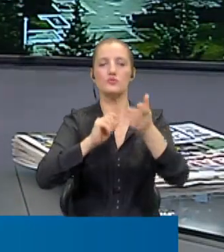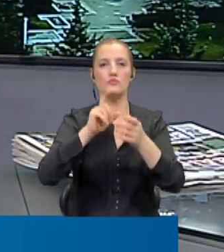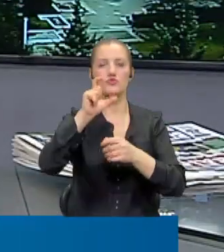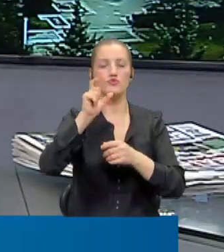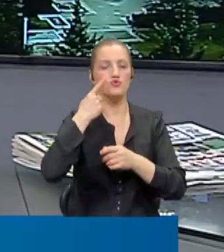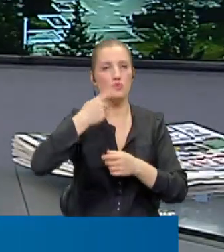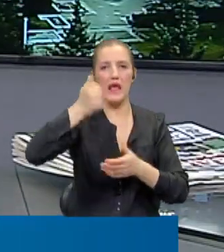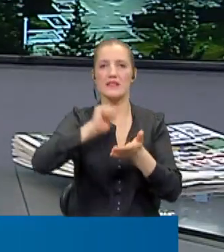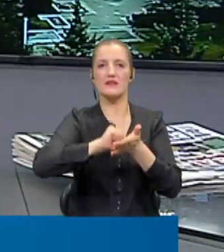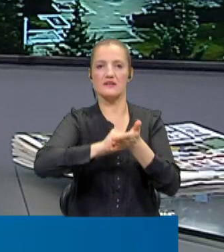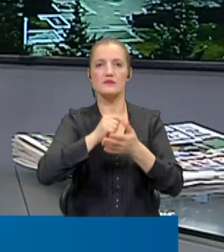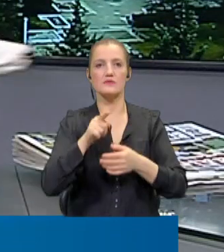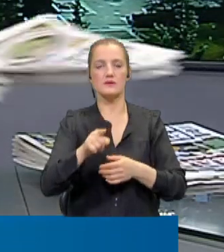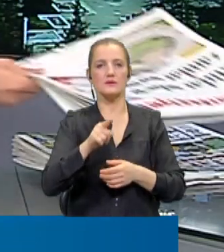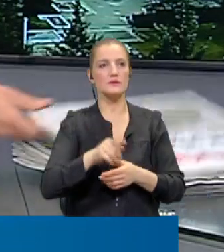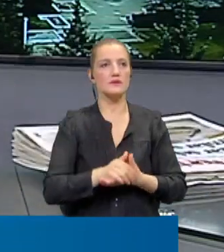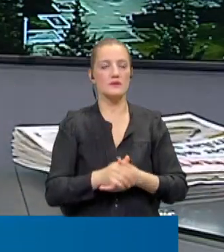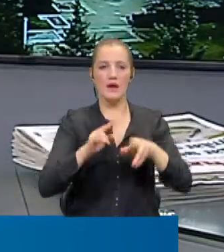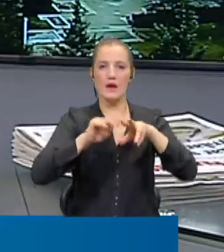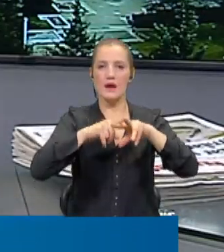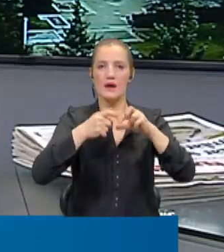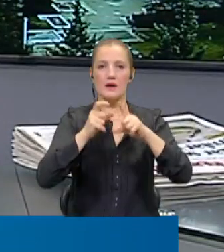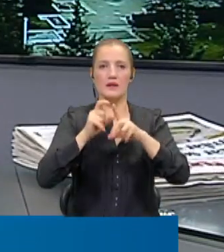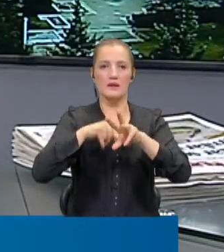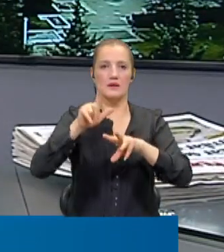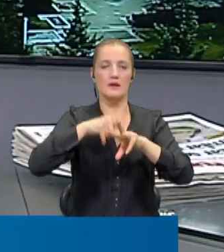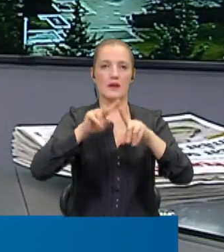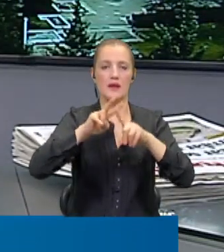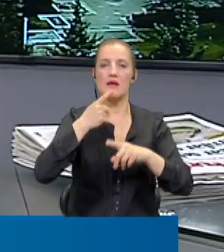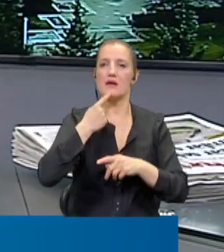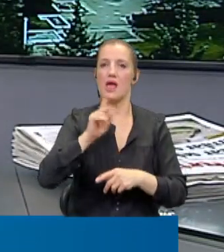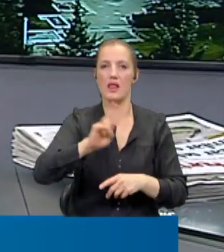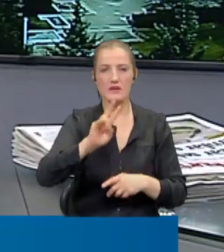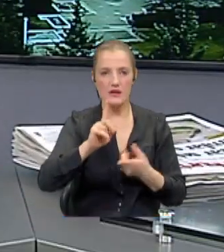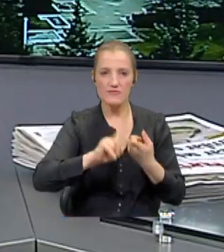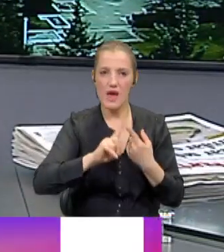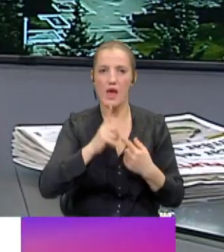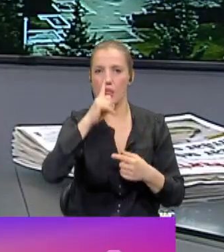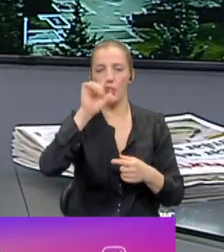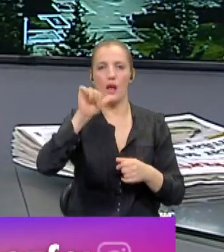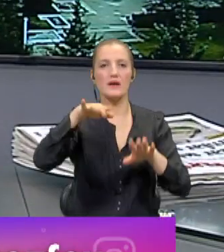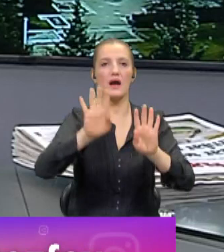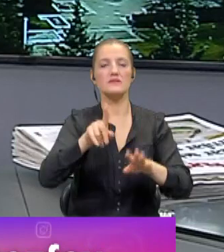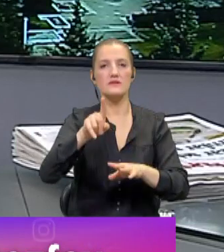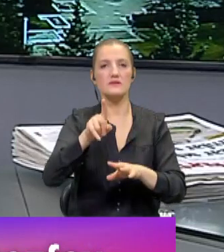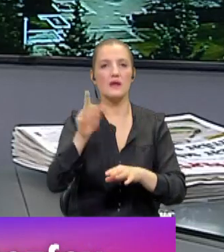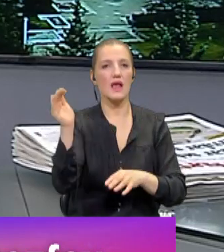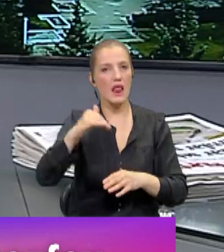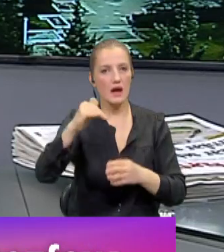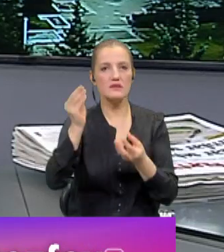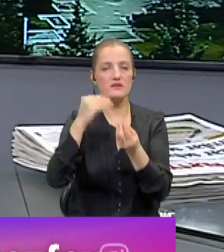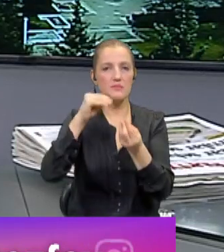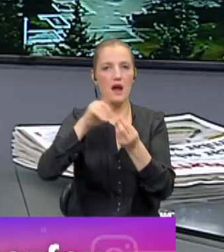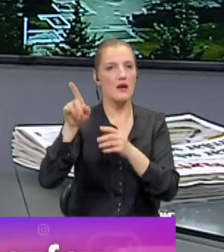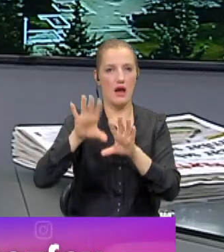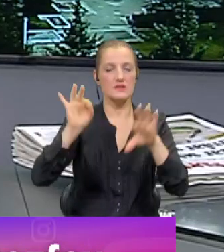gazetesine geçeceğim Ama hemen Kardelen bir elektrik ve doğalgaz gelen zamlar O